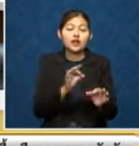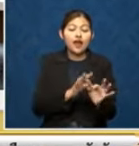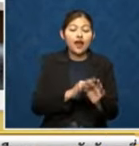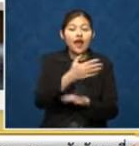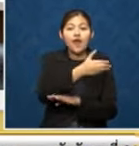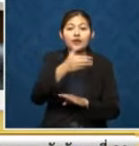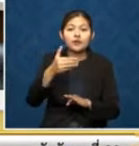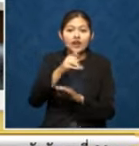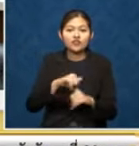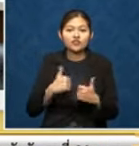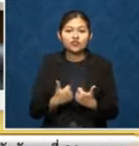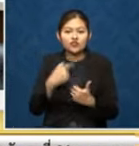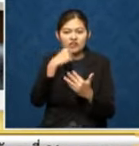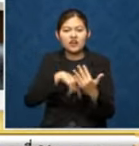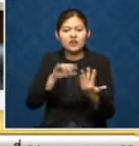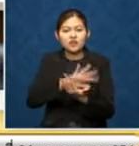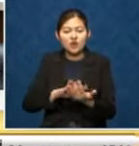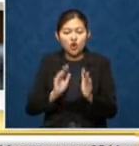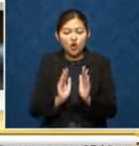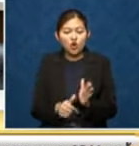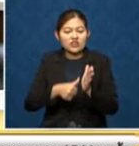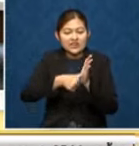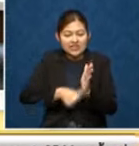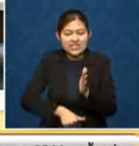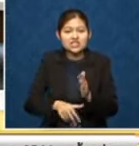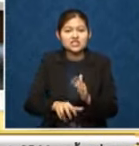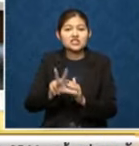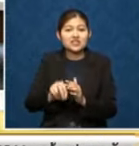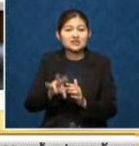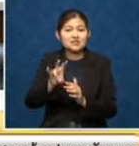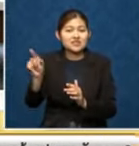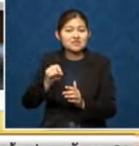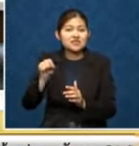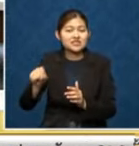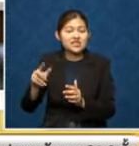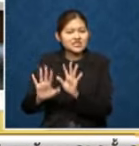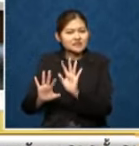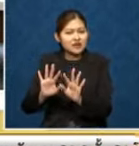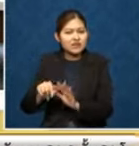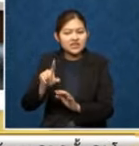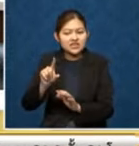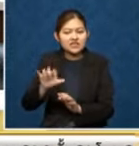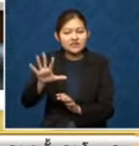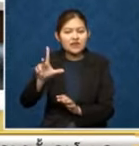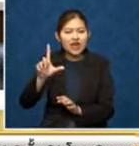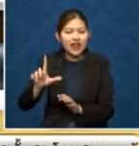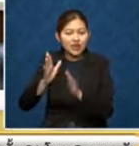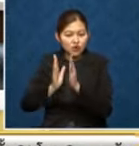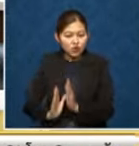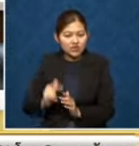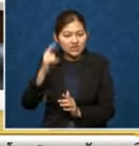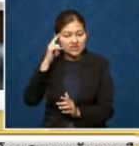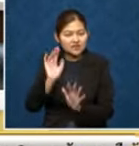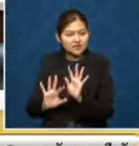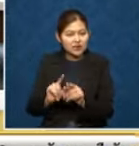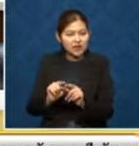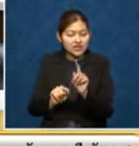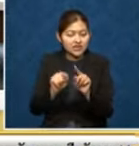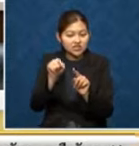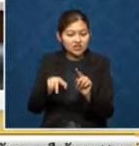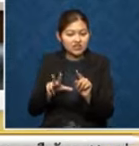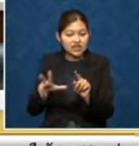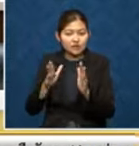ว่าประเทศของเรามีคนที่มีสูงถึง 37%หรือประมาณ 25ล้านคนหรือคิดเป็น 1ใน 3ของ